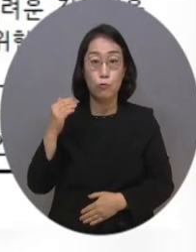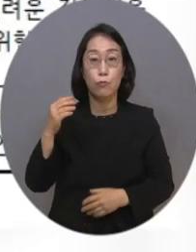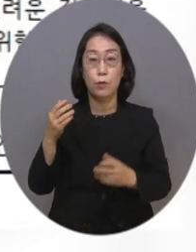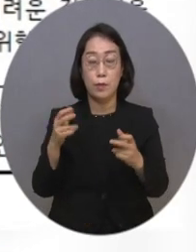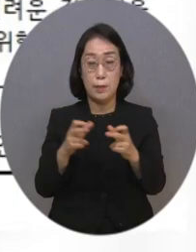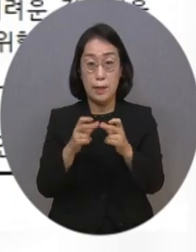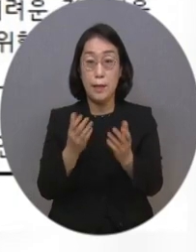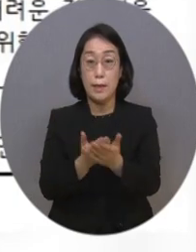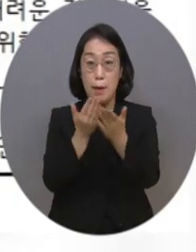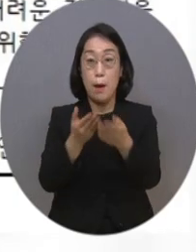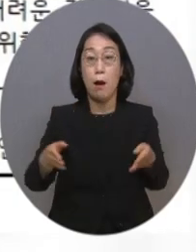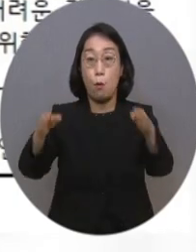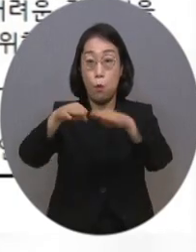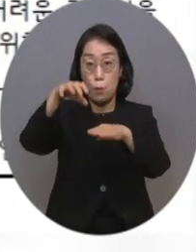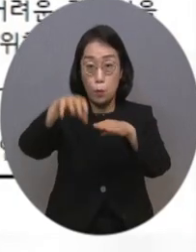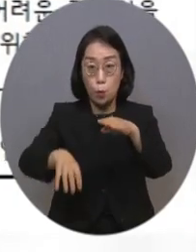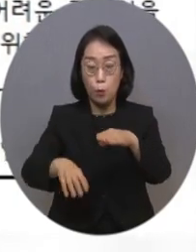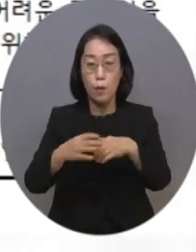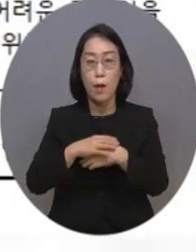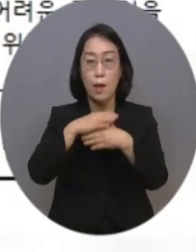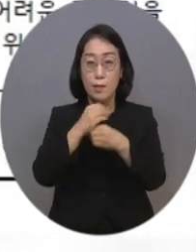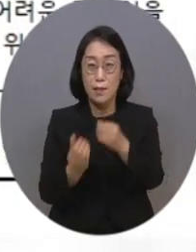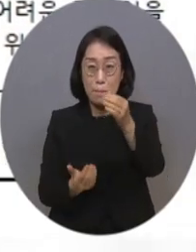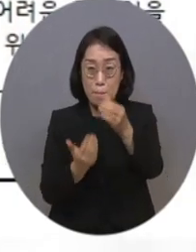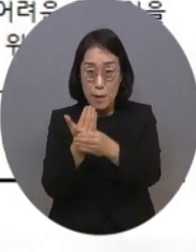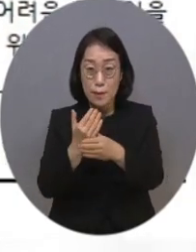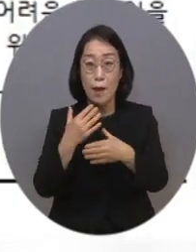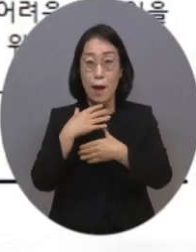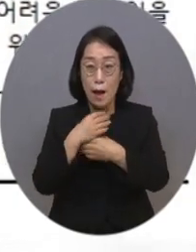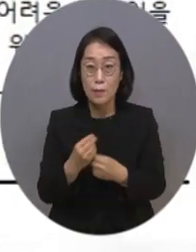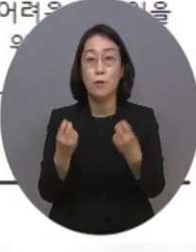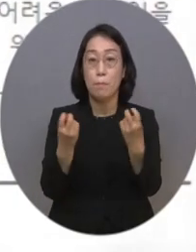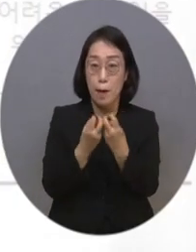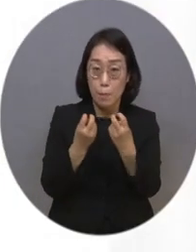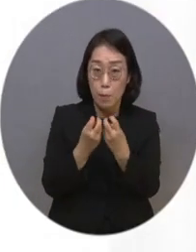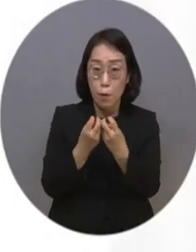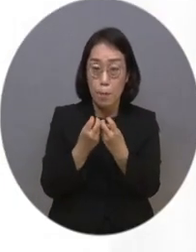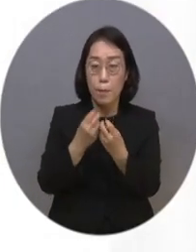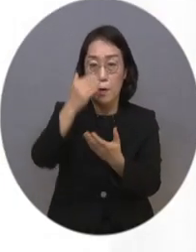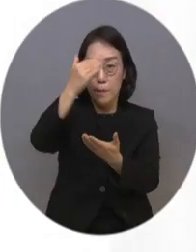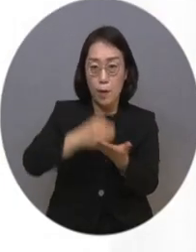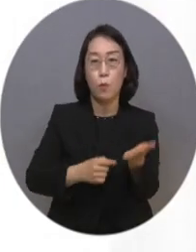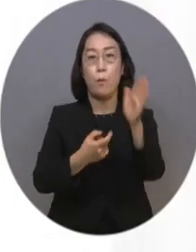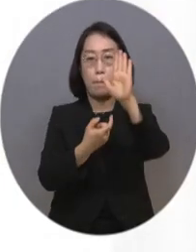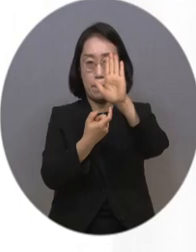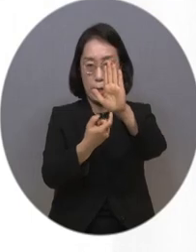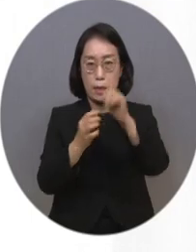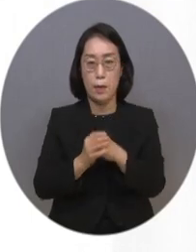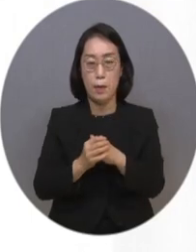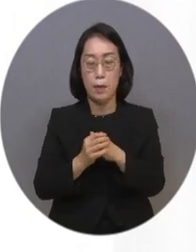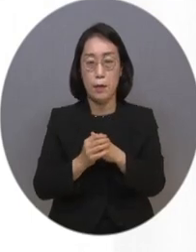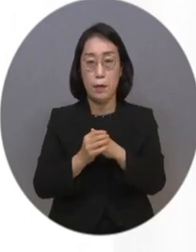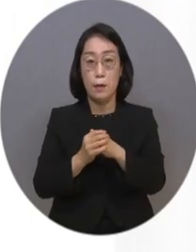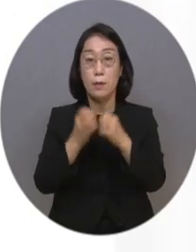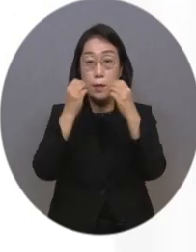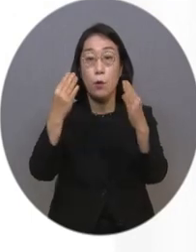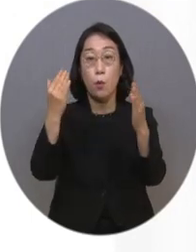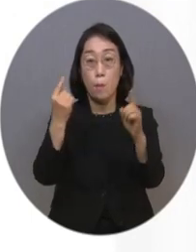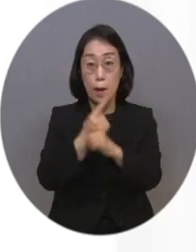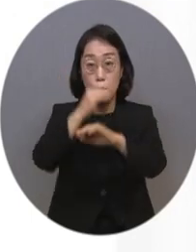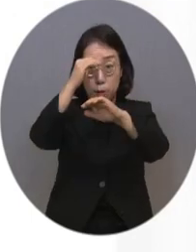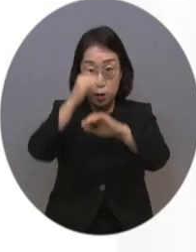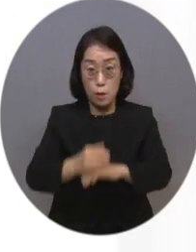한국장애인개발원이 장애 유형별 재난안전 가이드북 개정판을 공개했습니다. 이번에 보급하는 가이드북 개정판은